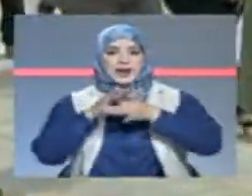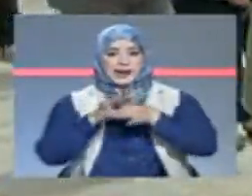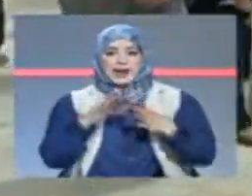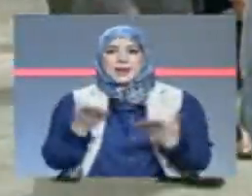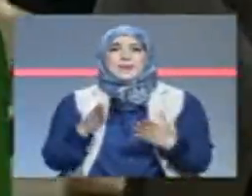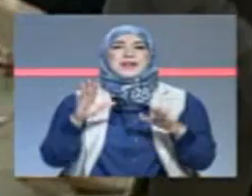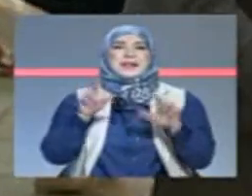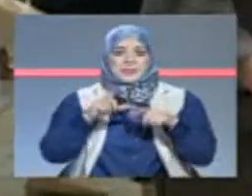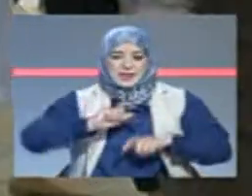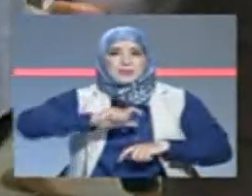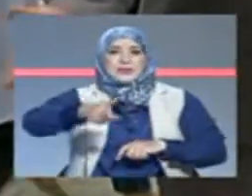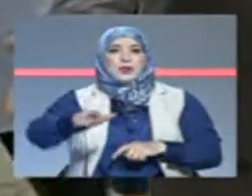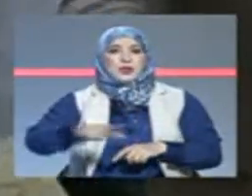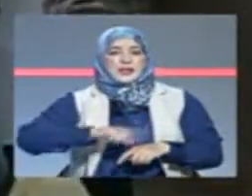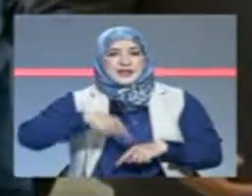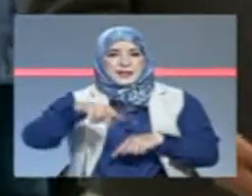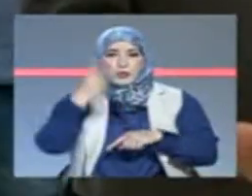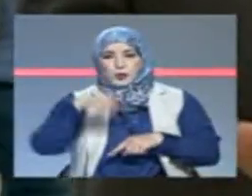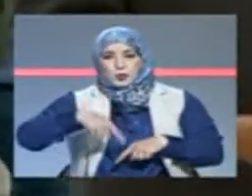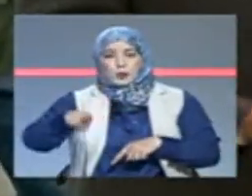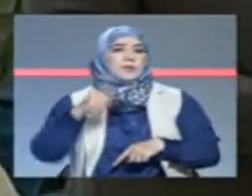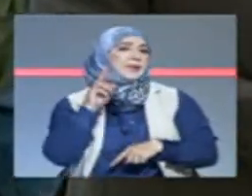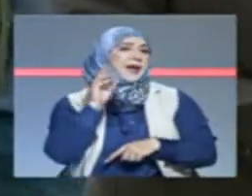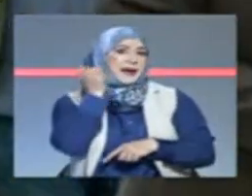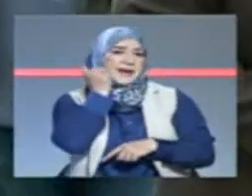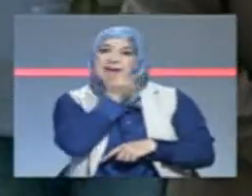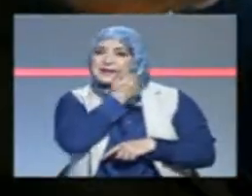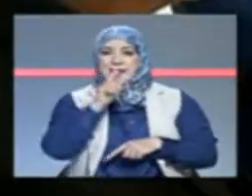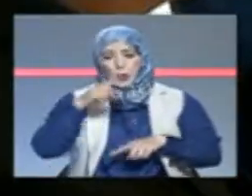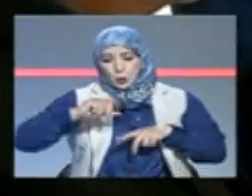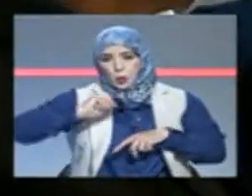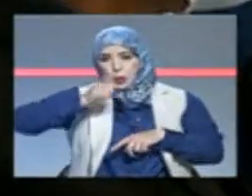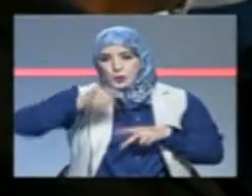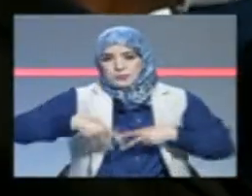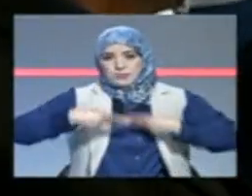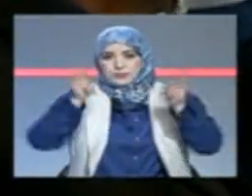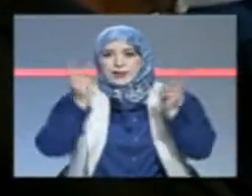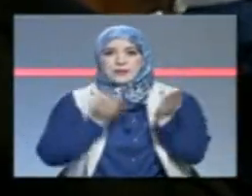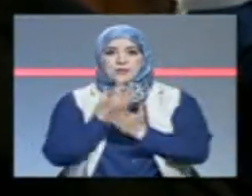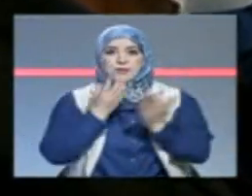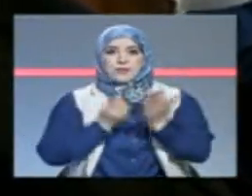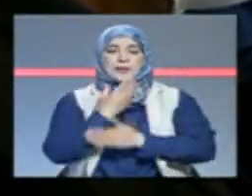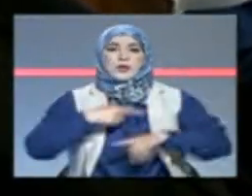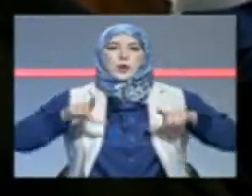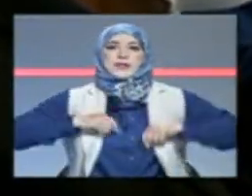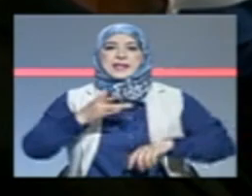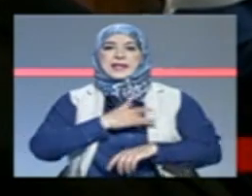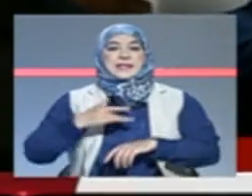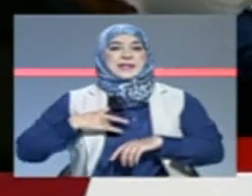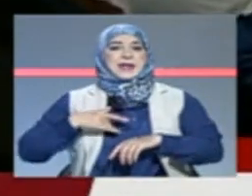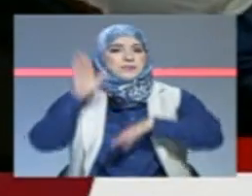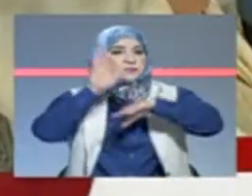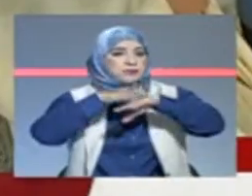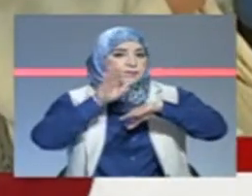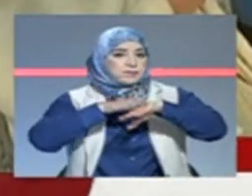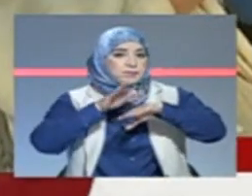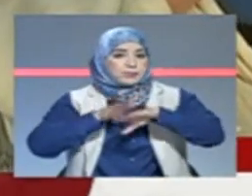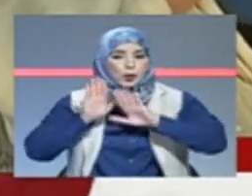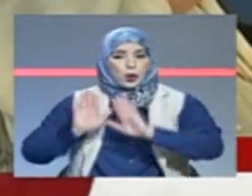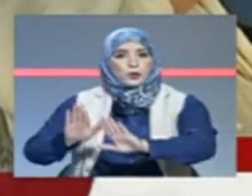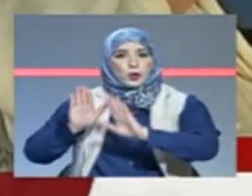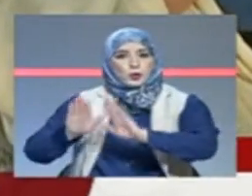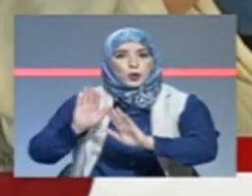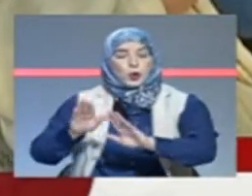العيد والتي ينتظر أن يتم غدا الإعلان عنها، دعا وزير الصحة التونسيين إلى الاكتفاء بالمعايدة